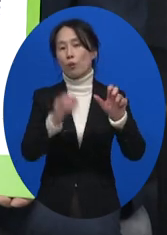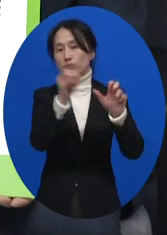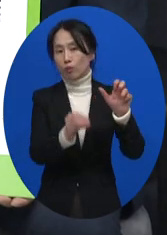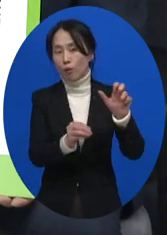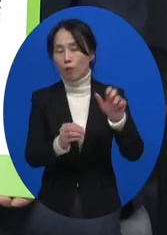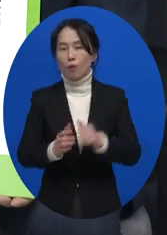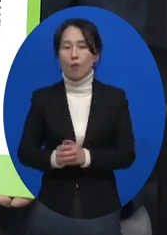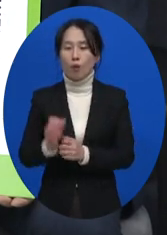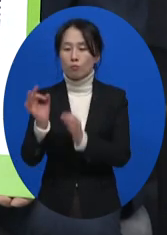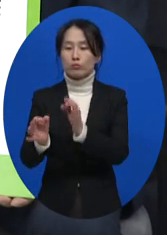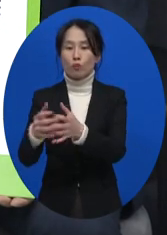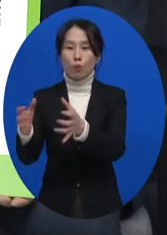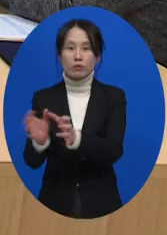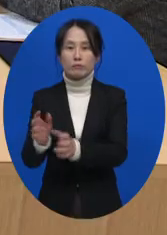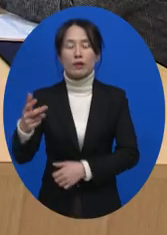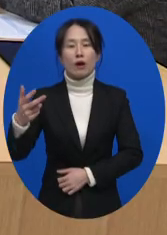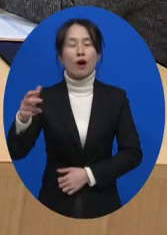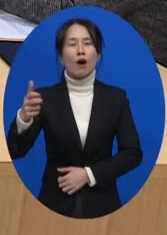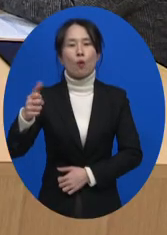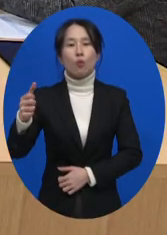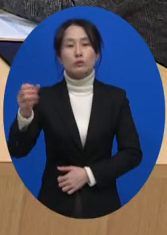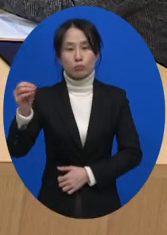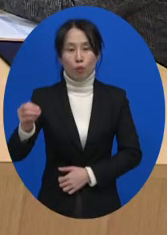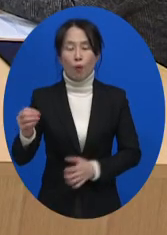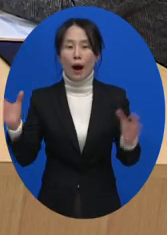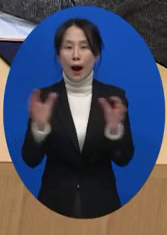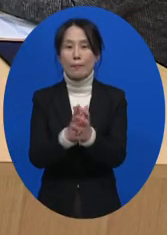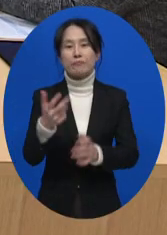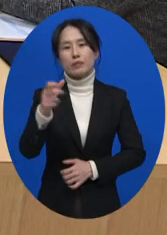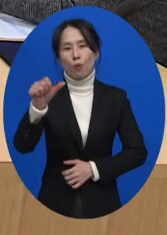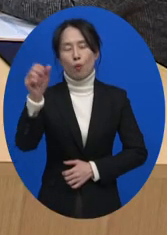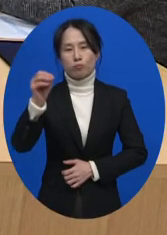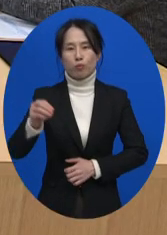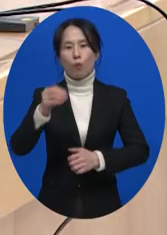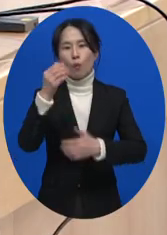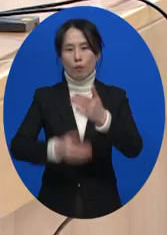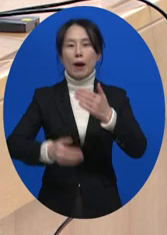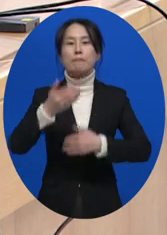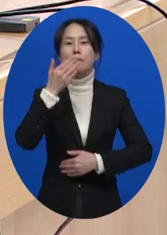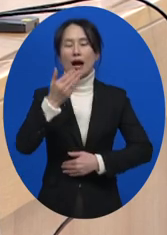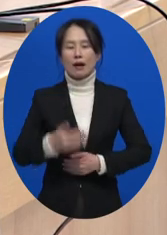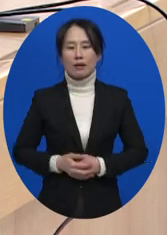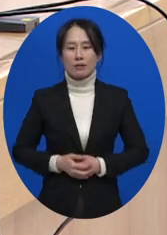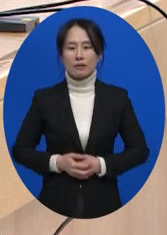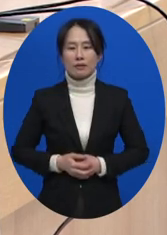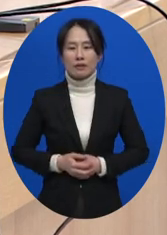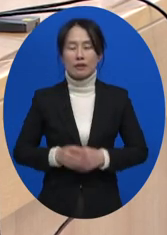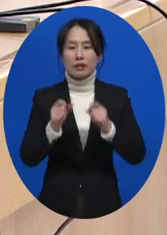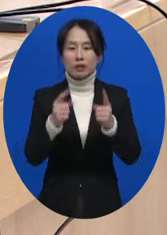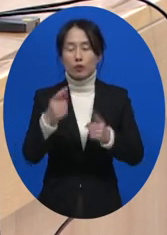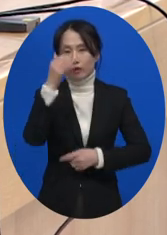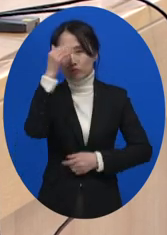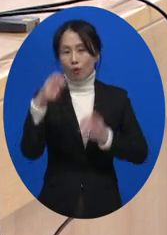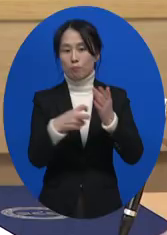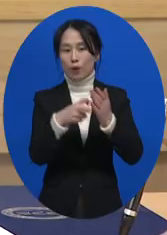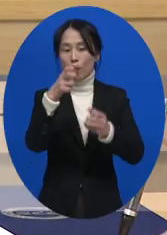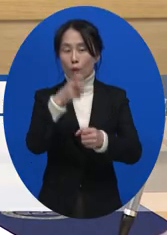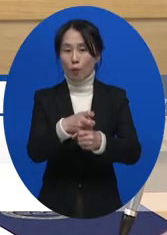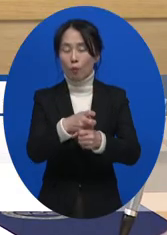25%, 프로스포츠단이 50%를 부담해 총 75% 할인받을 수 있습니다. 기회경기